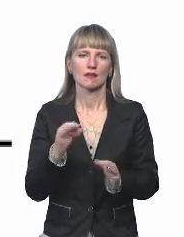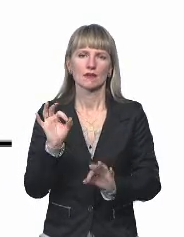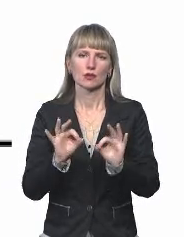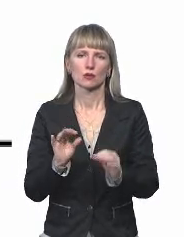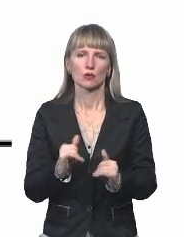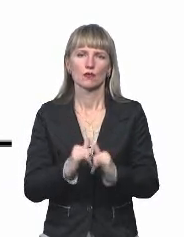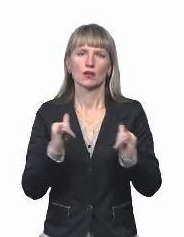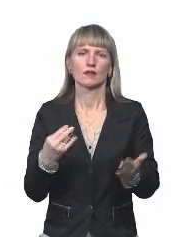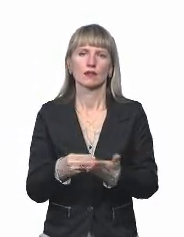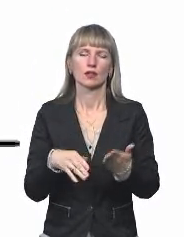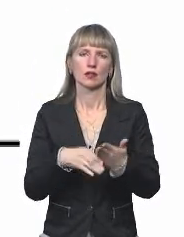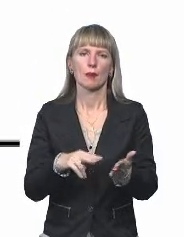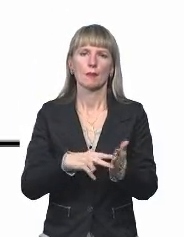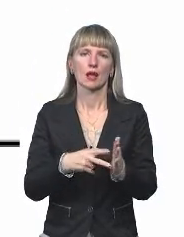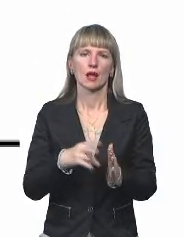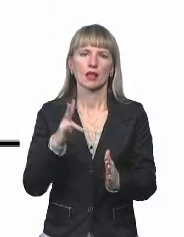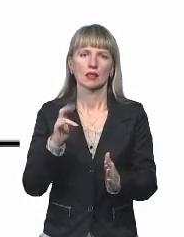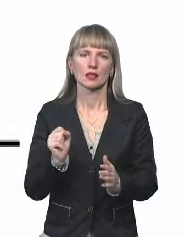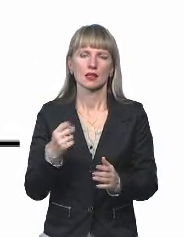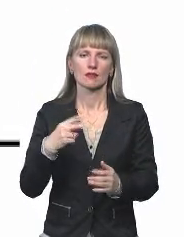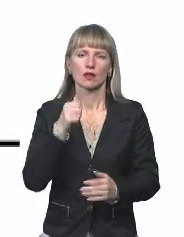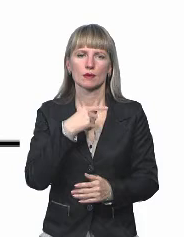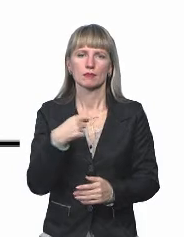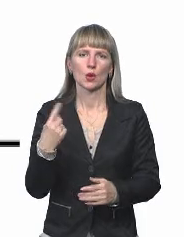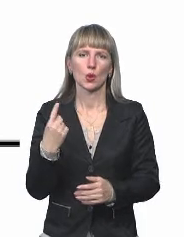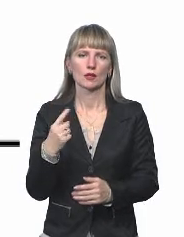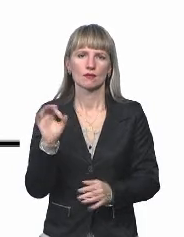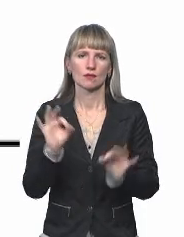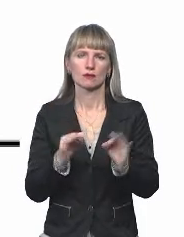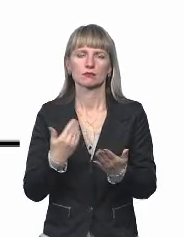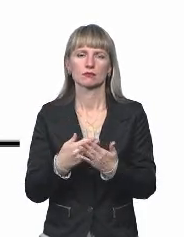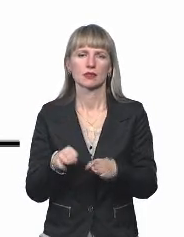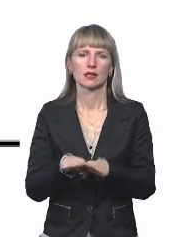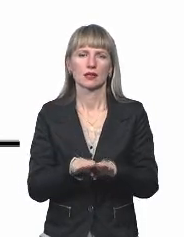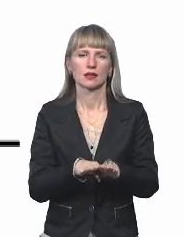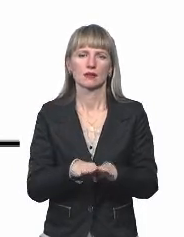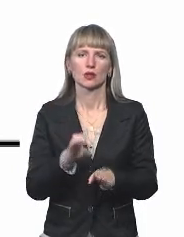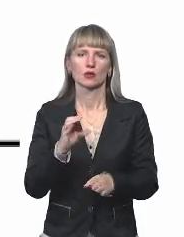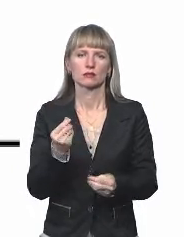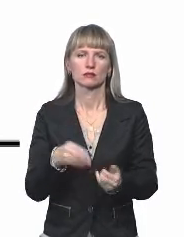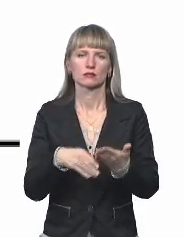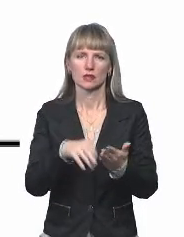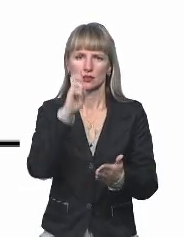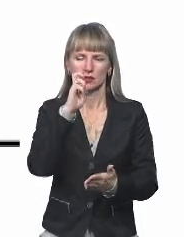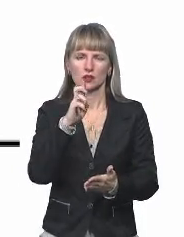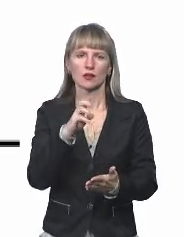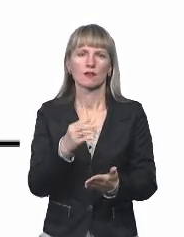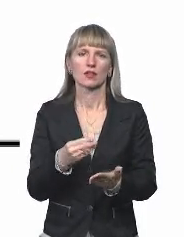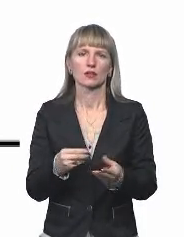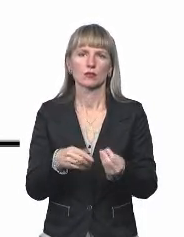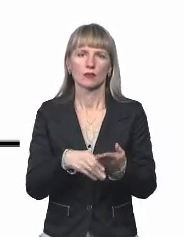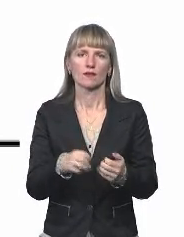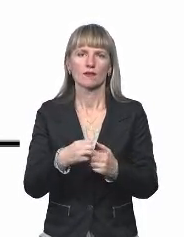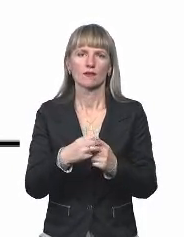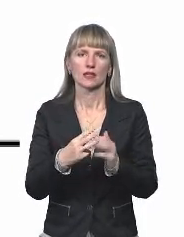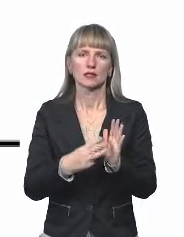фінансування, а от в проєкті на 20-й рік мінус 1%, ну майже на рівні. Освітня субвенція з державного бюджету місцевим бюджетом